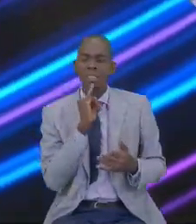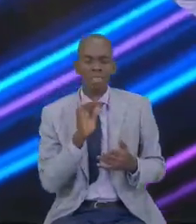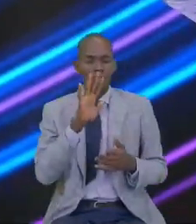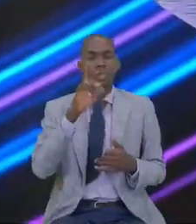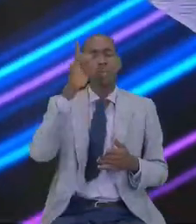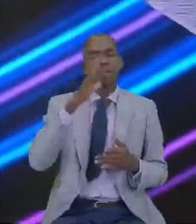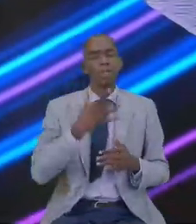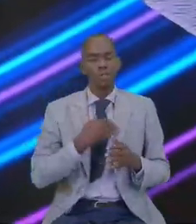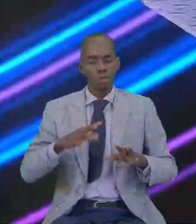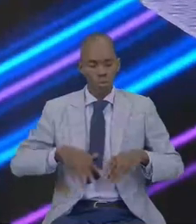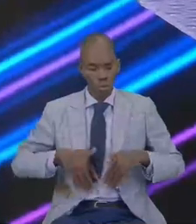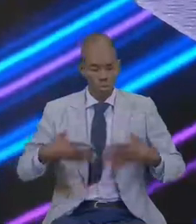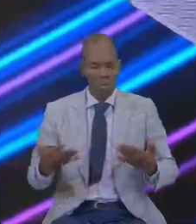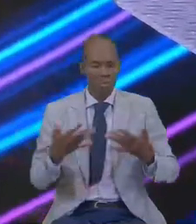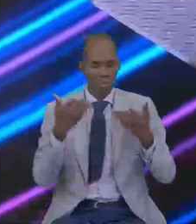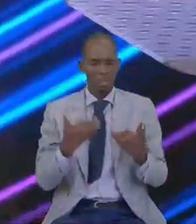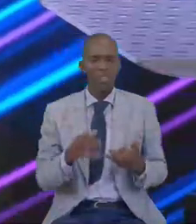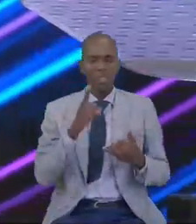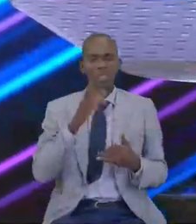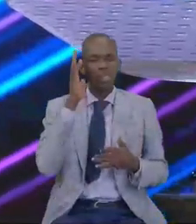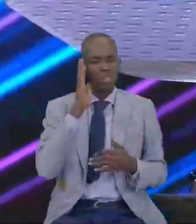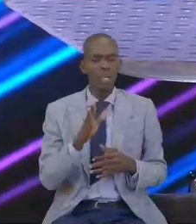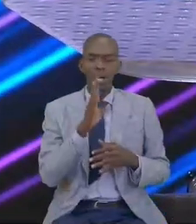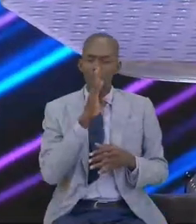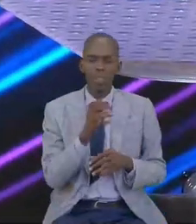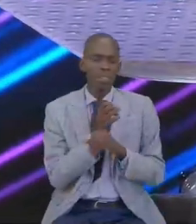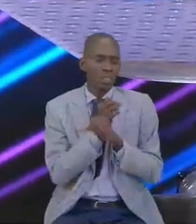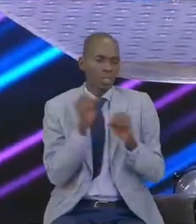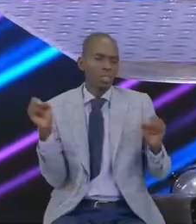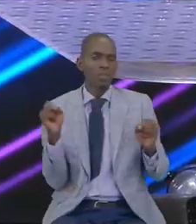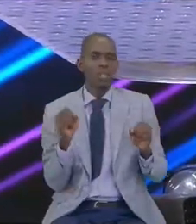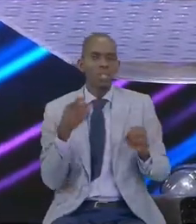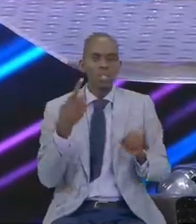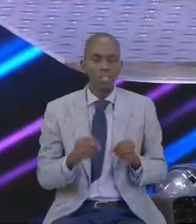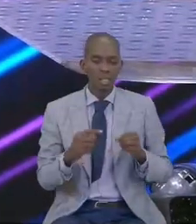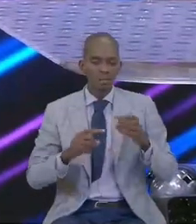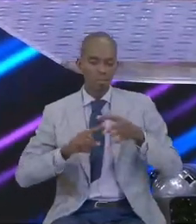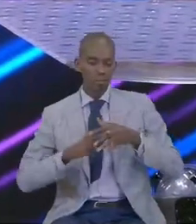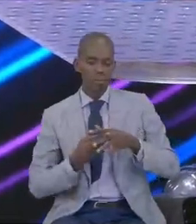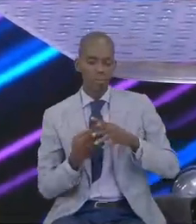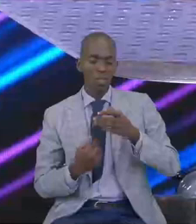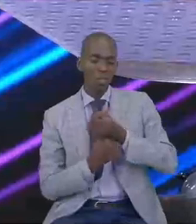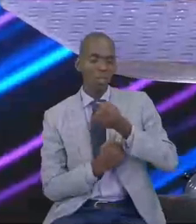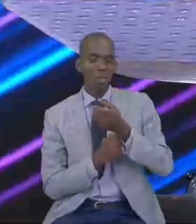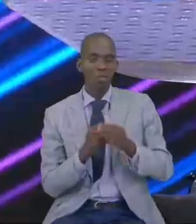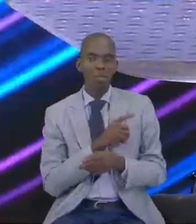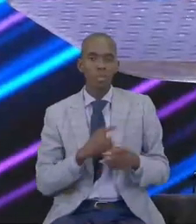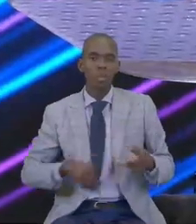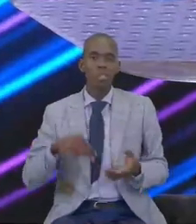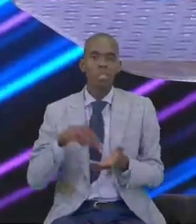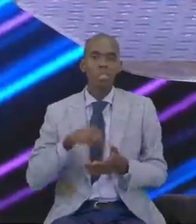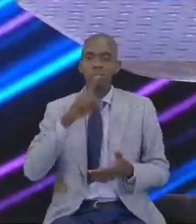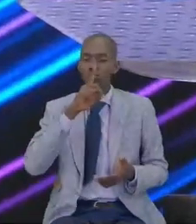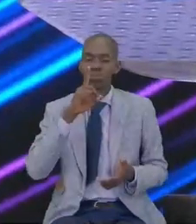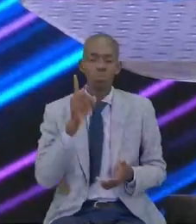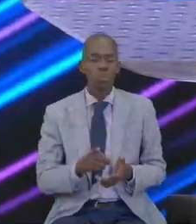seras sauvé. Le fondement donc de Dieu reste debout avec ses paroles qui lui servent de sceau.